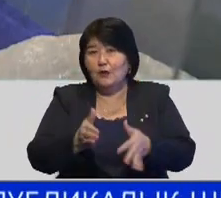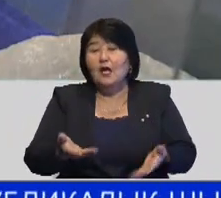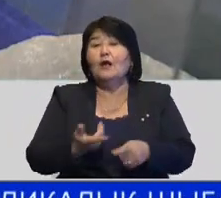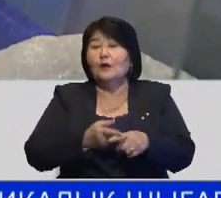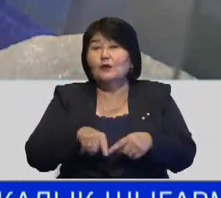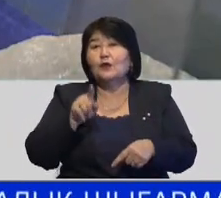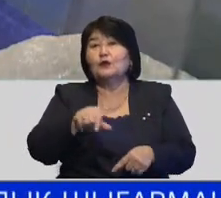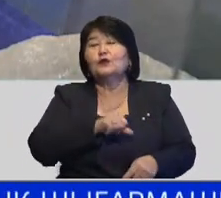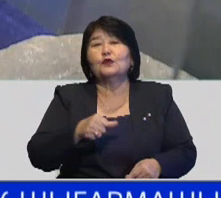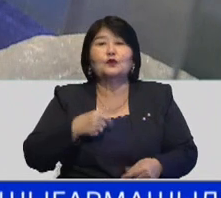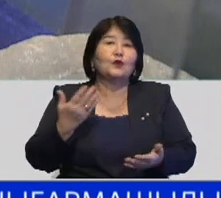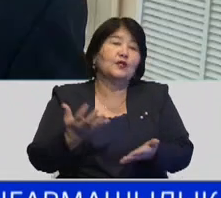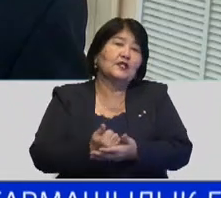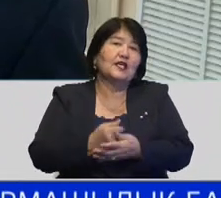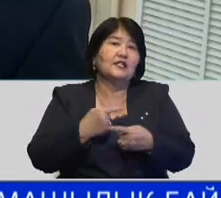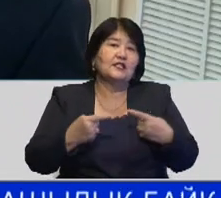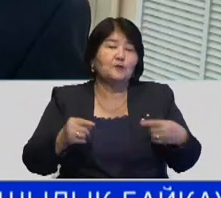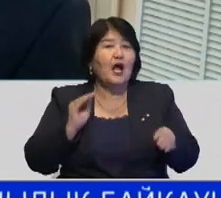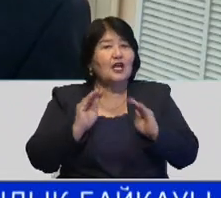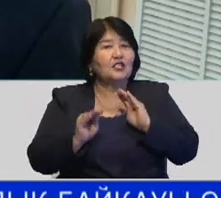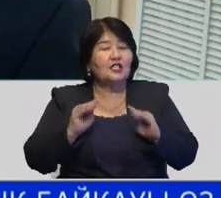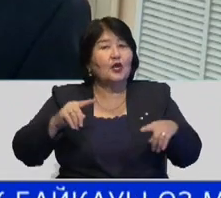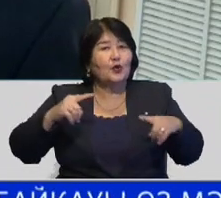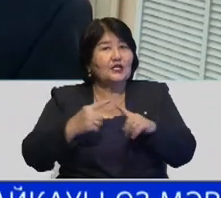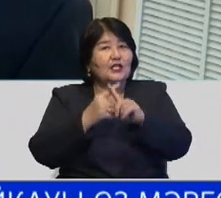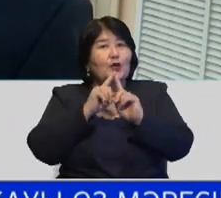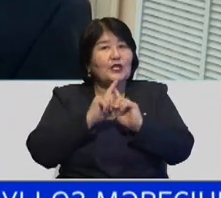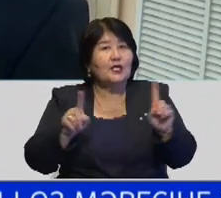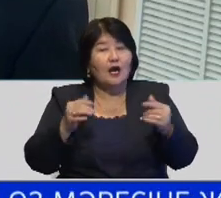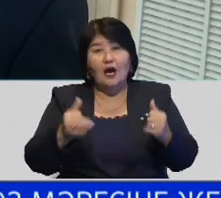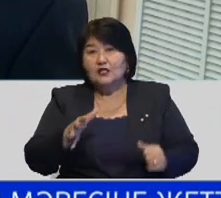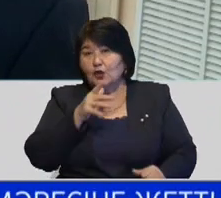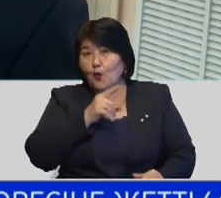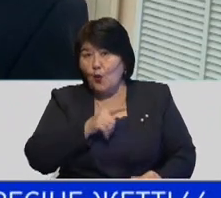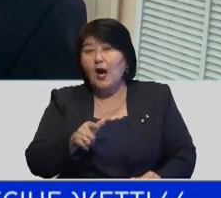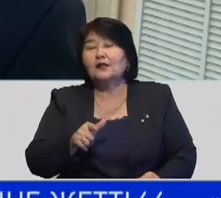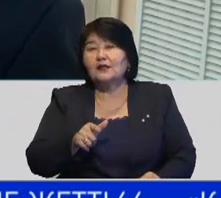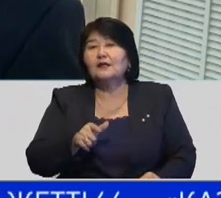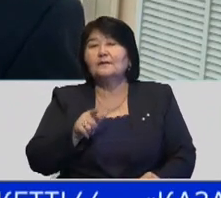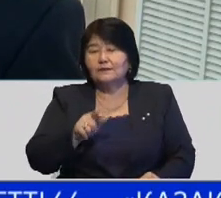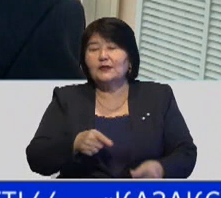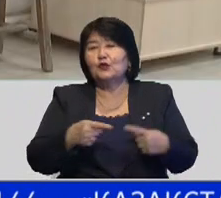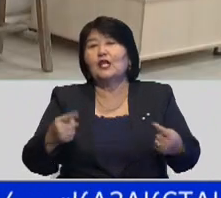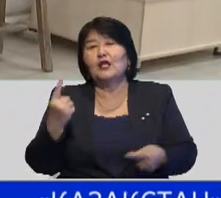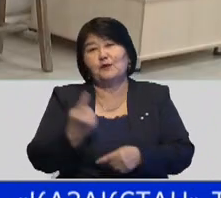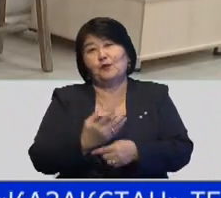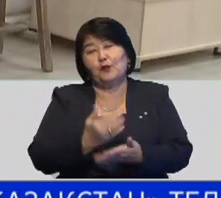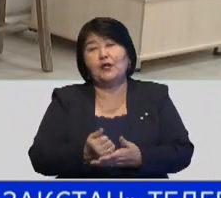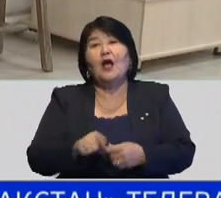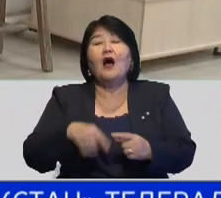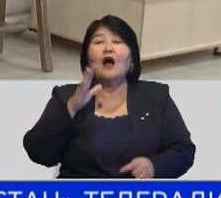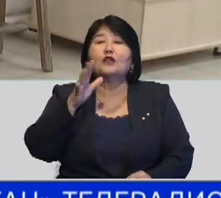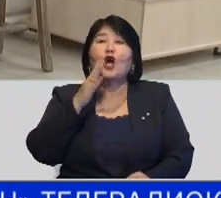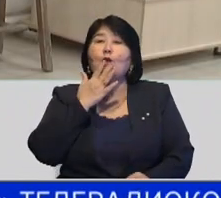сол хронологиялық шеңберіменен жасалу технологиясымен ерекшеленіп қазіргі уақытта құндылы дүниелердің бірі болып тұр. Алдағы